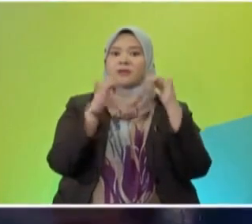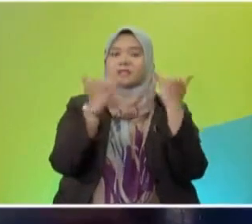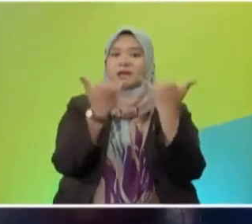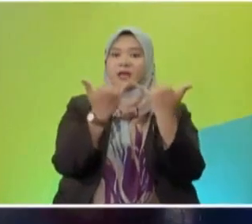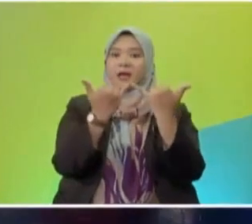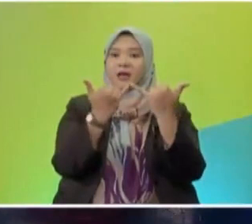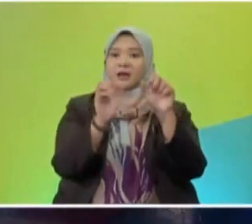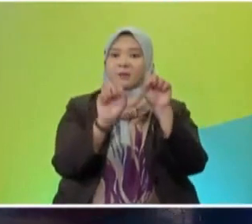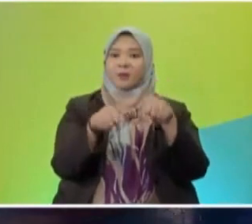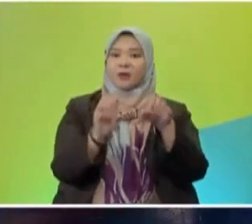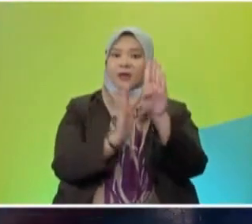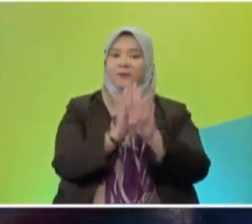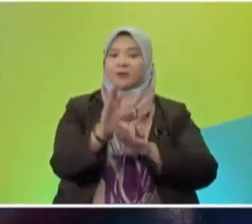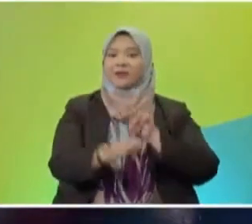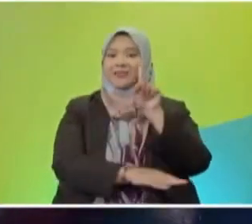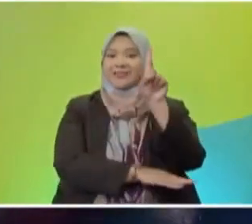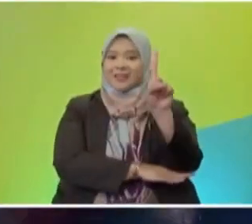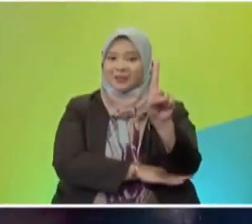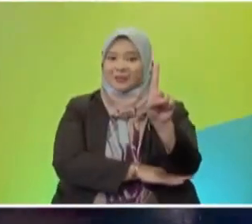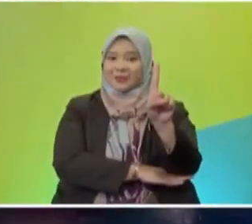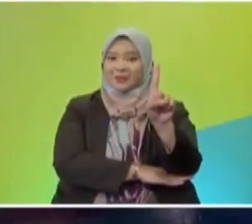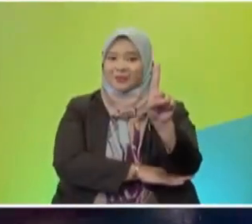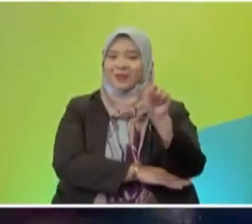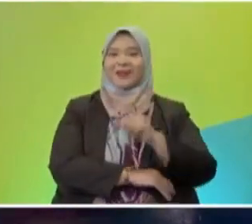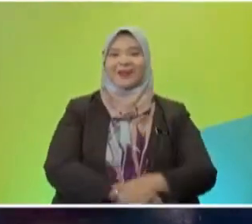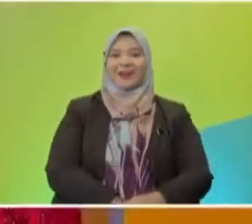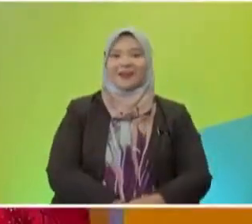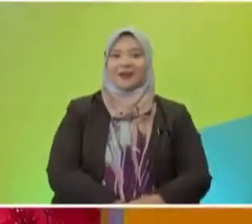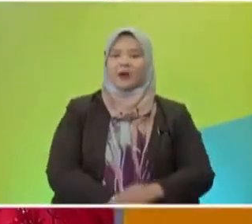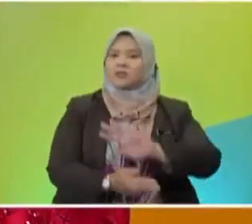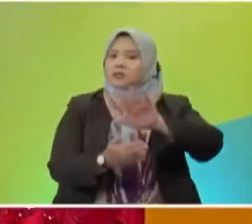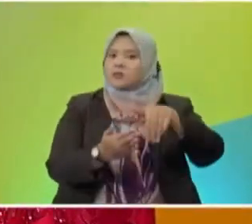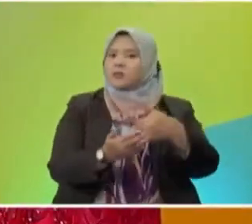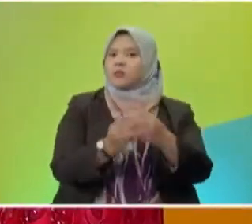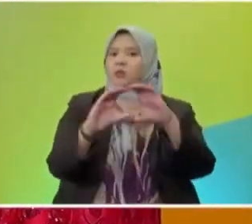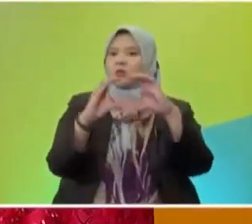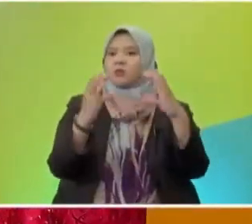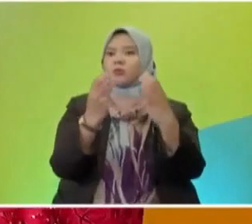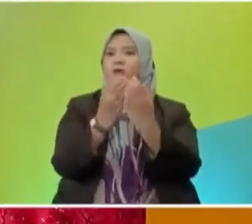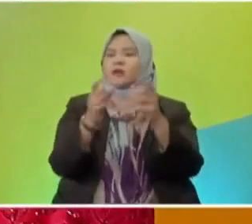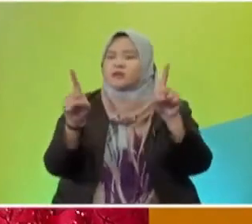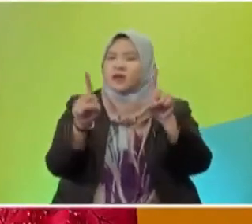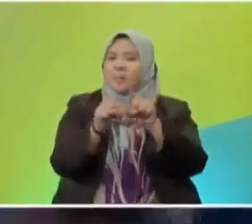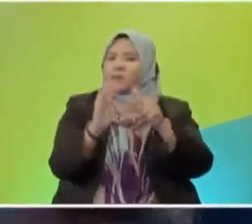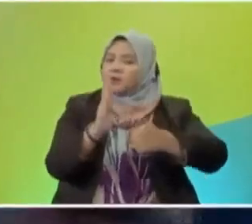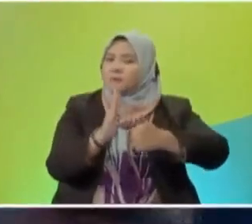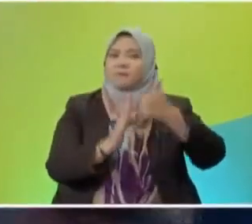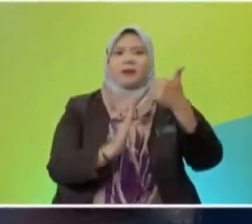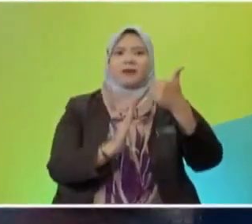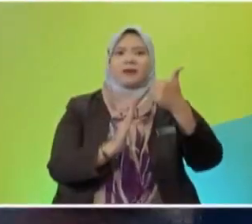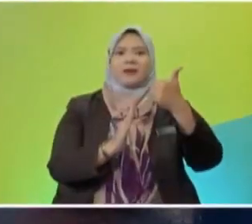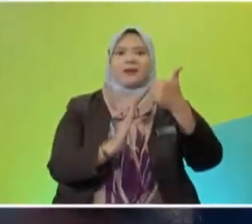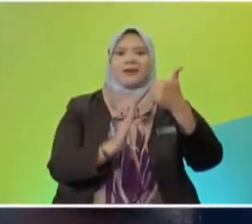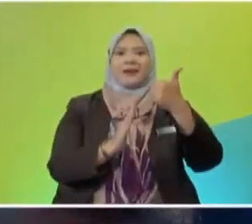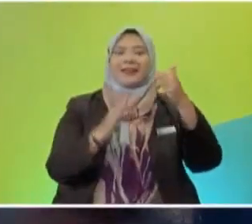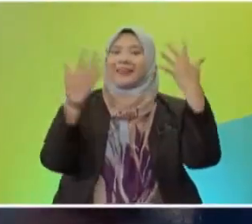Kumpulan semut juga tak kurang hebat. Sama-sama bagus. Ya, cikgu. Berapa wah, cikgu? Lima wah untuk kumpulan